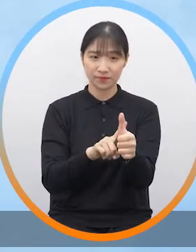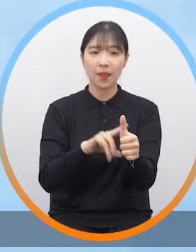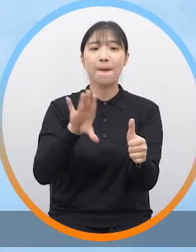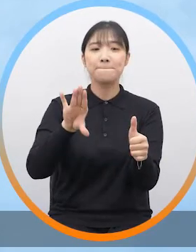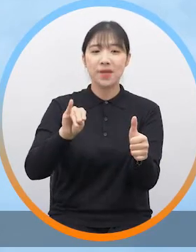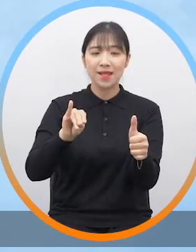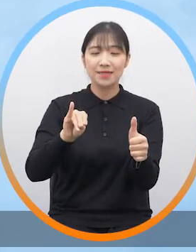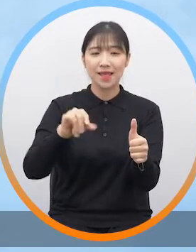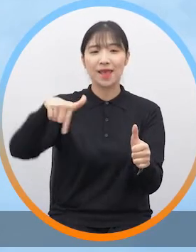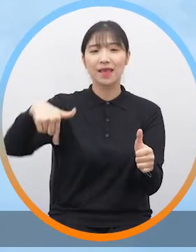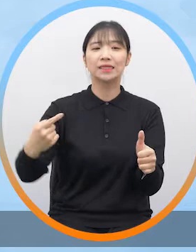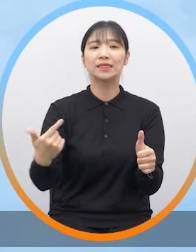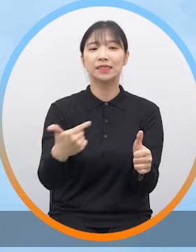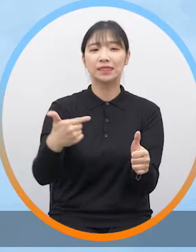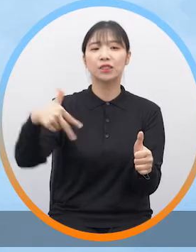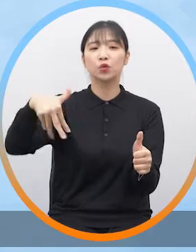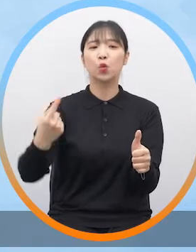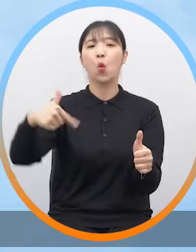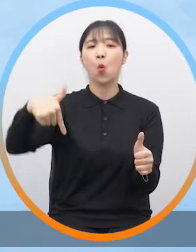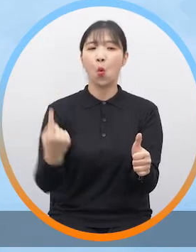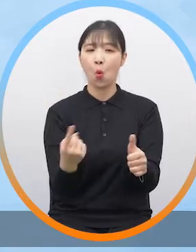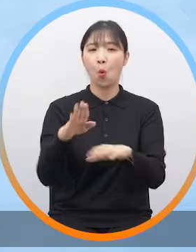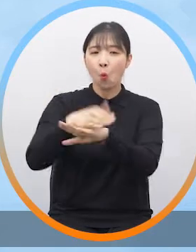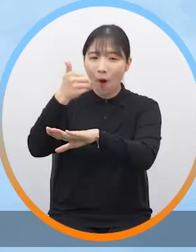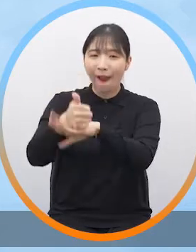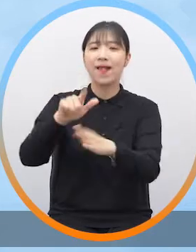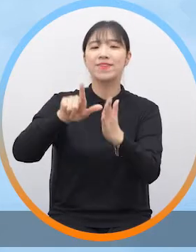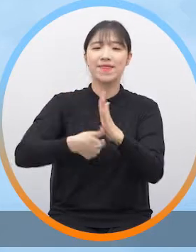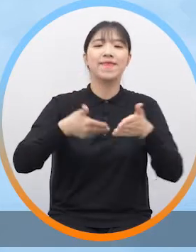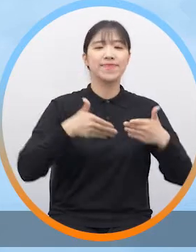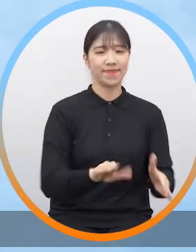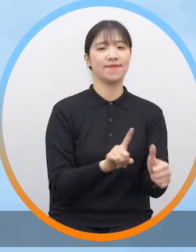백제 근초광 때의 사람으로 기록되어 있고,